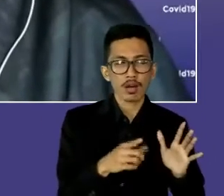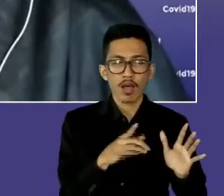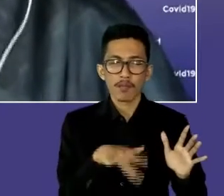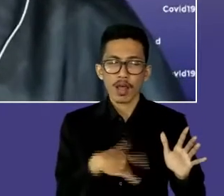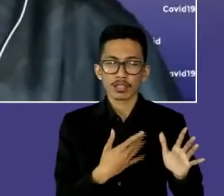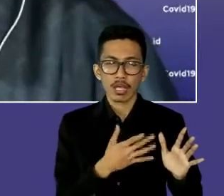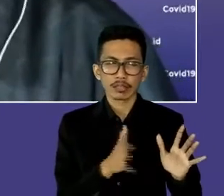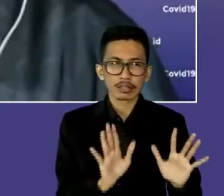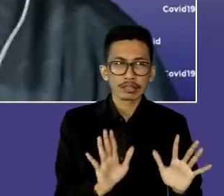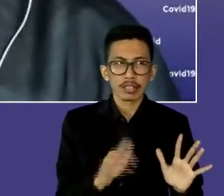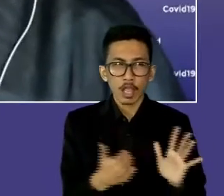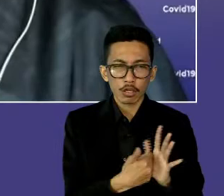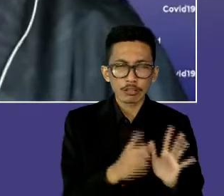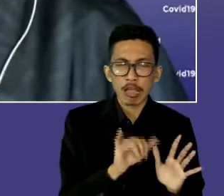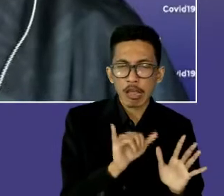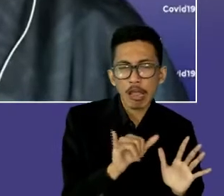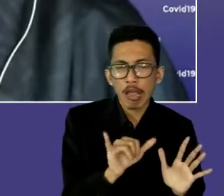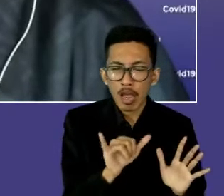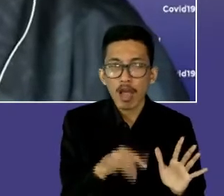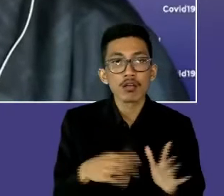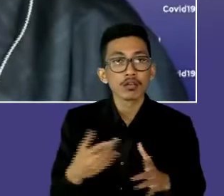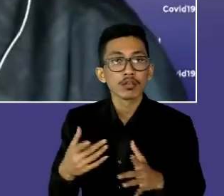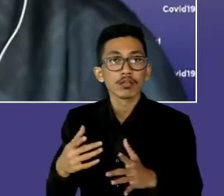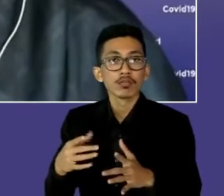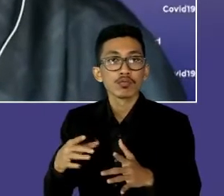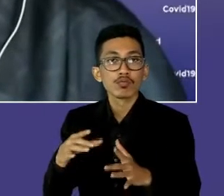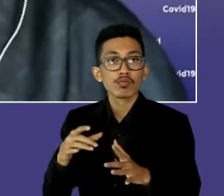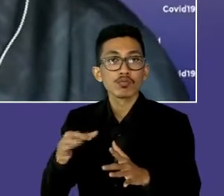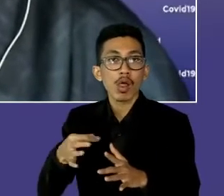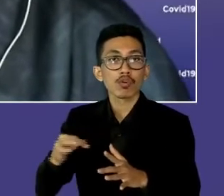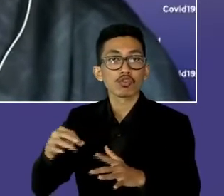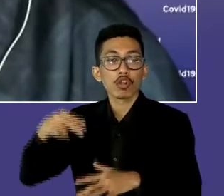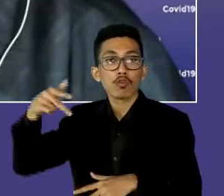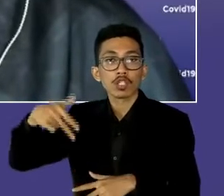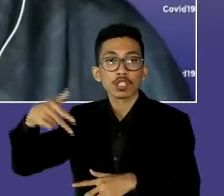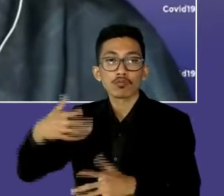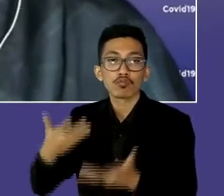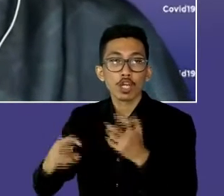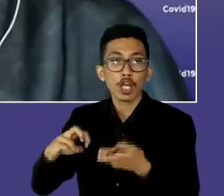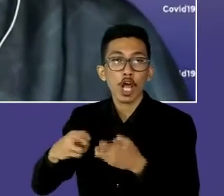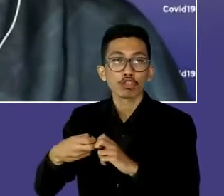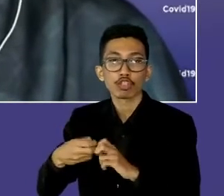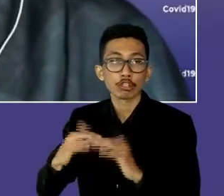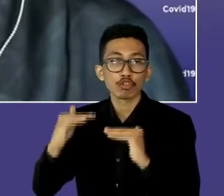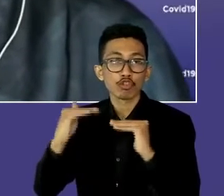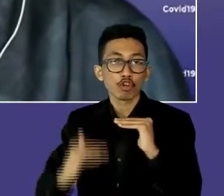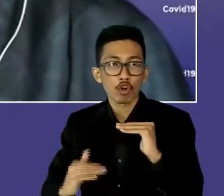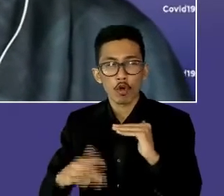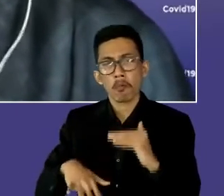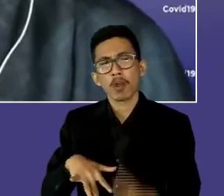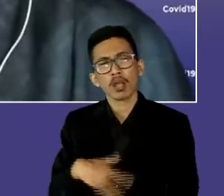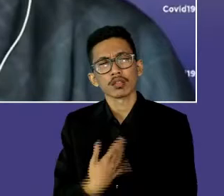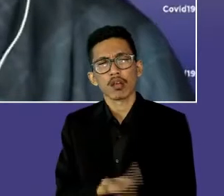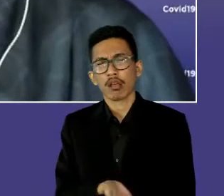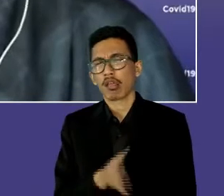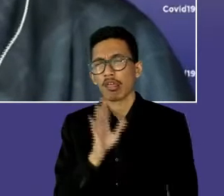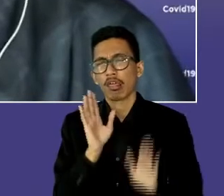rasa takut di sana. Apa barangkali di Pulau Sulawesi ini memang nggak terlalu banyak kasusnya, jadi mereka menganggap enteng juga sih